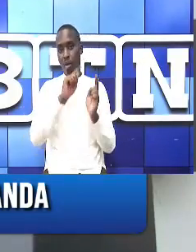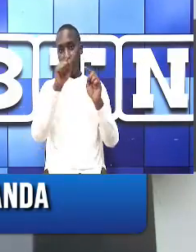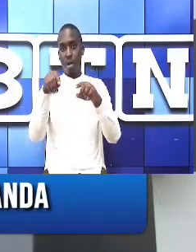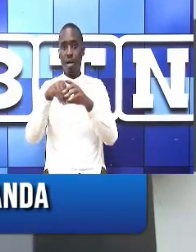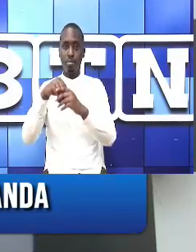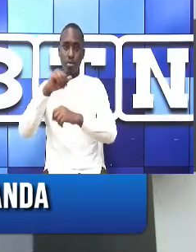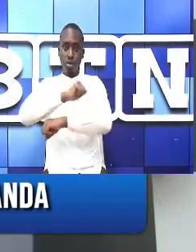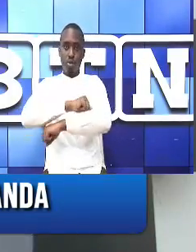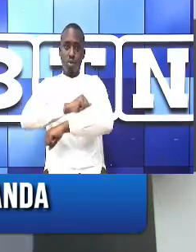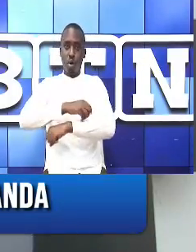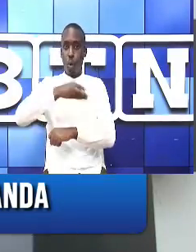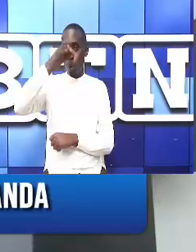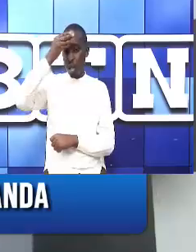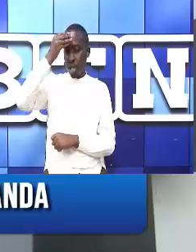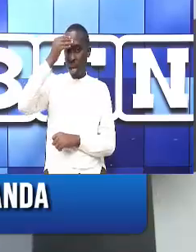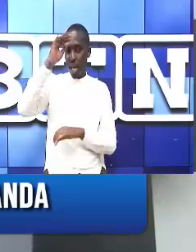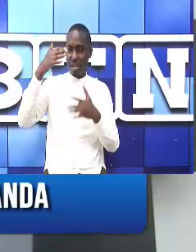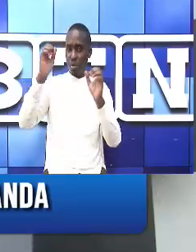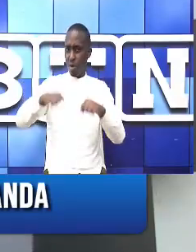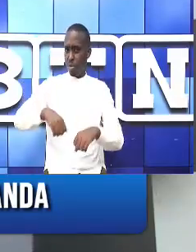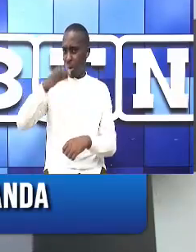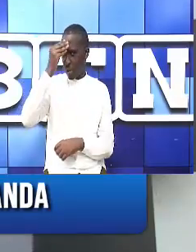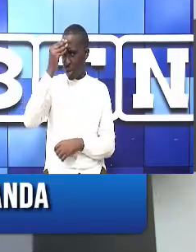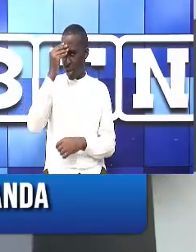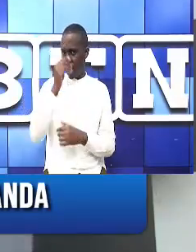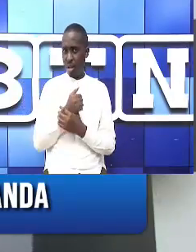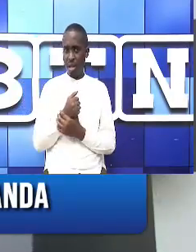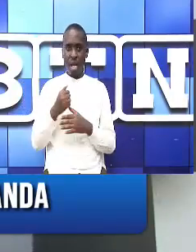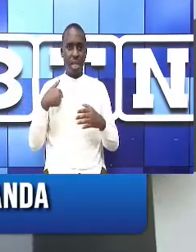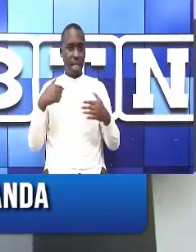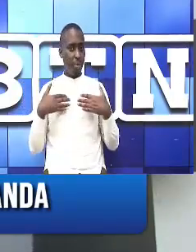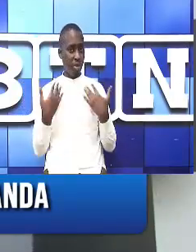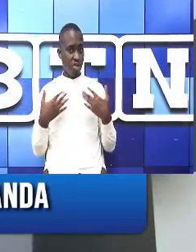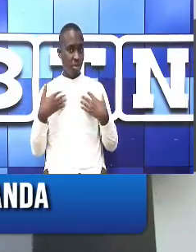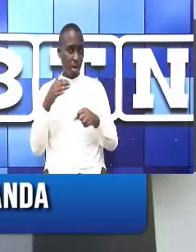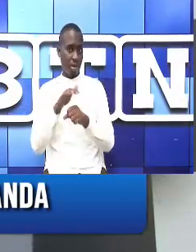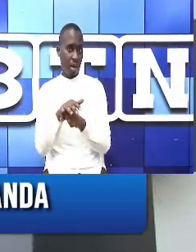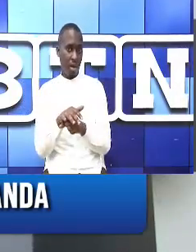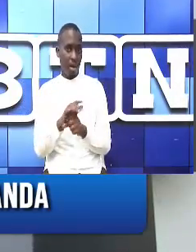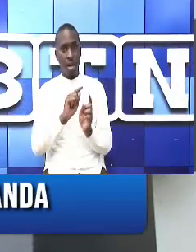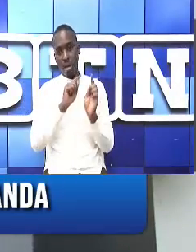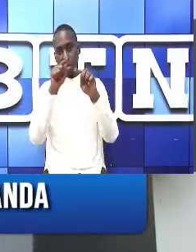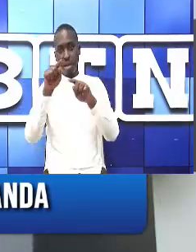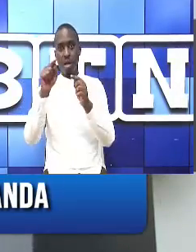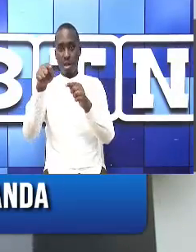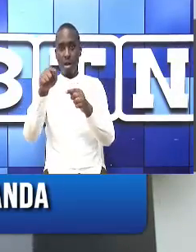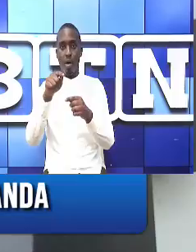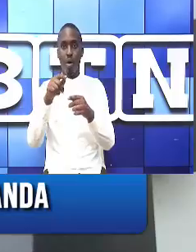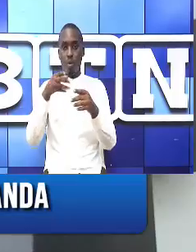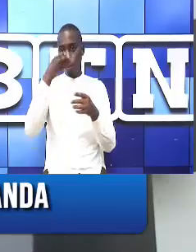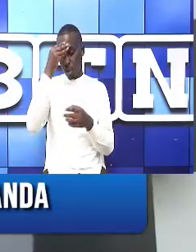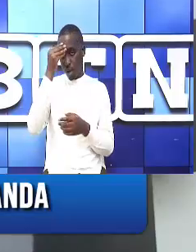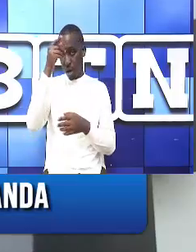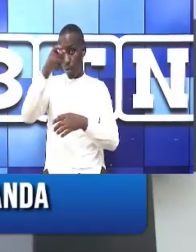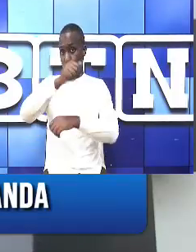kigo ukajya kwiga ntiwashobora kwiga ndabyishimira cyane ndagenda njyayo aho ngaho kuri